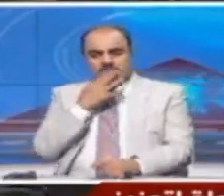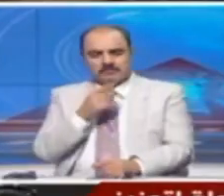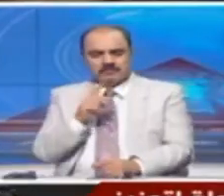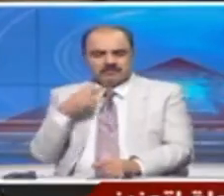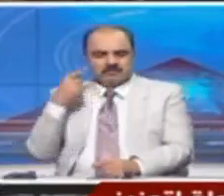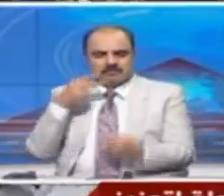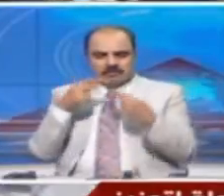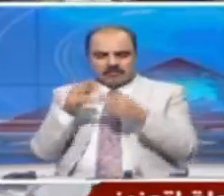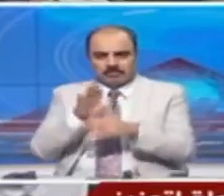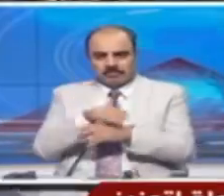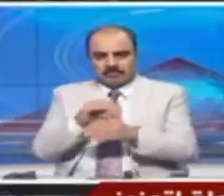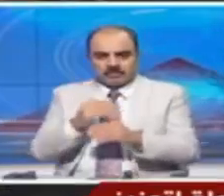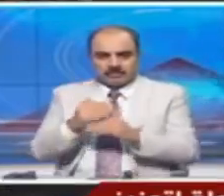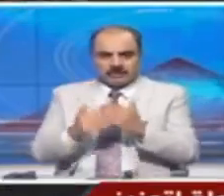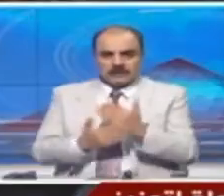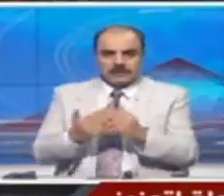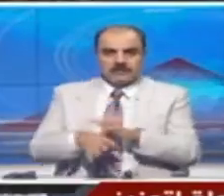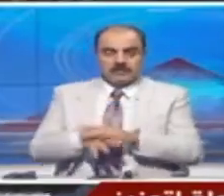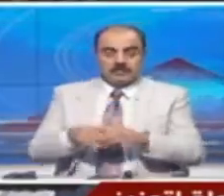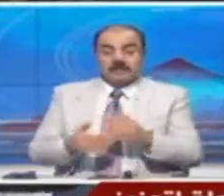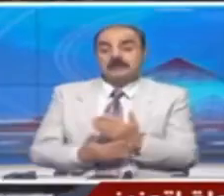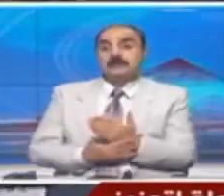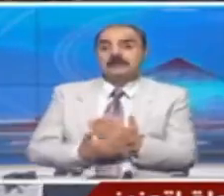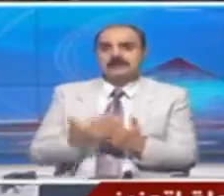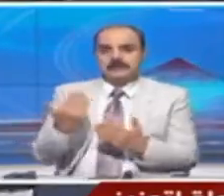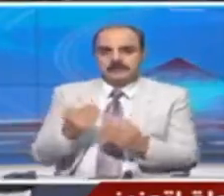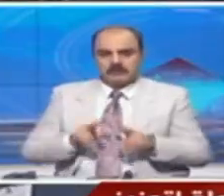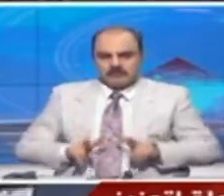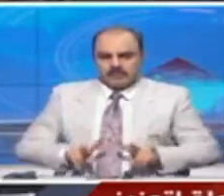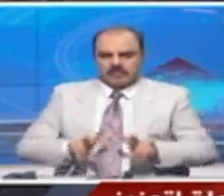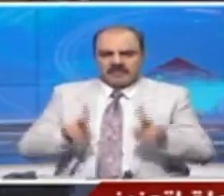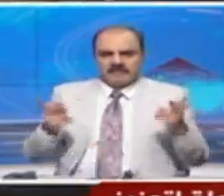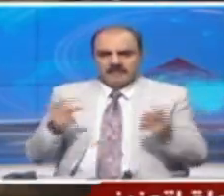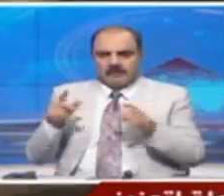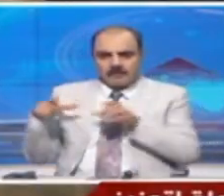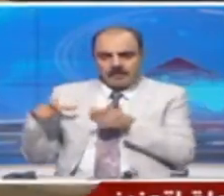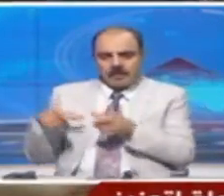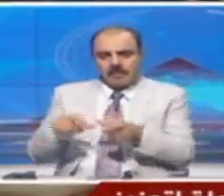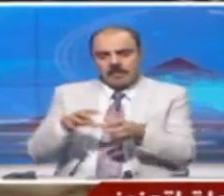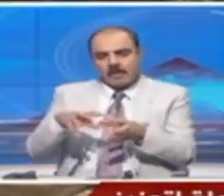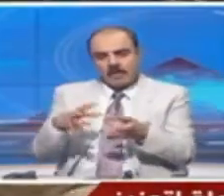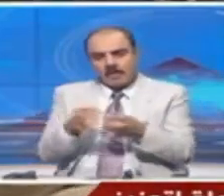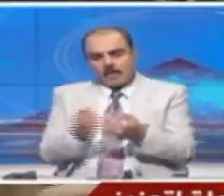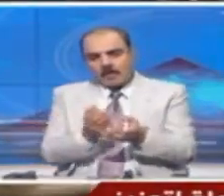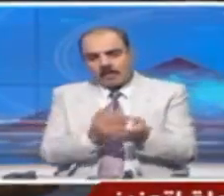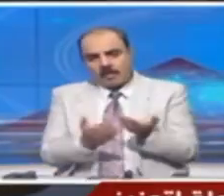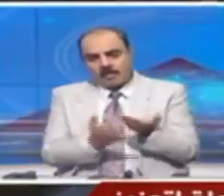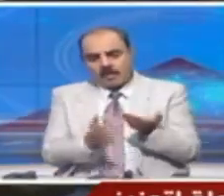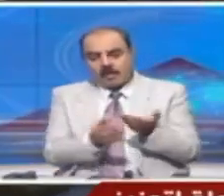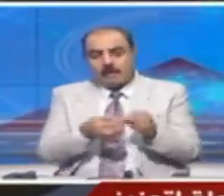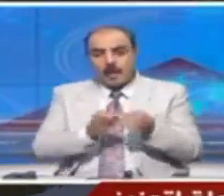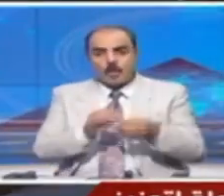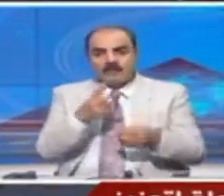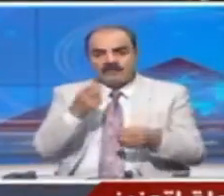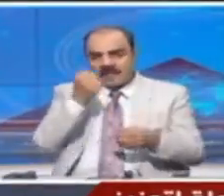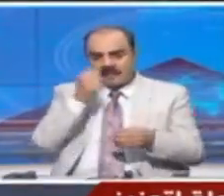احنا بنأمله. عشان كده يمكن المشروع الجديد ده ان احنا بنحول المعالجة الاولية للمليون ومئتين